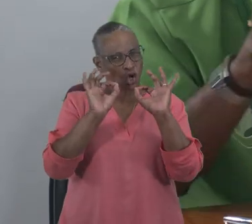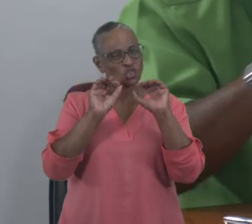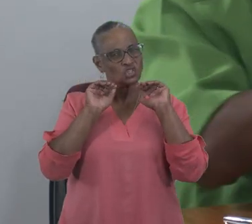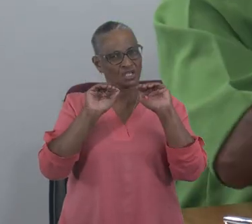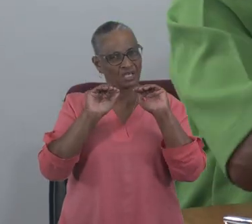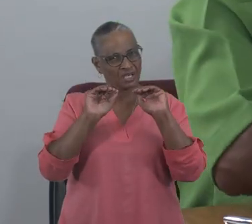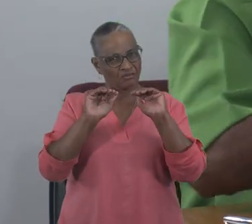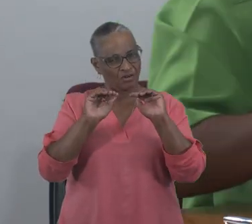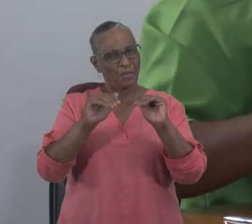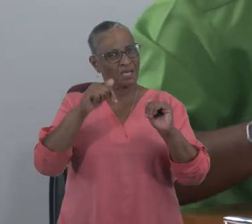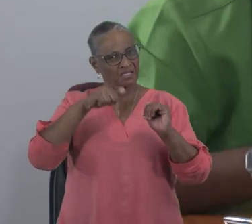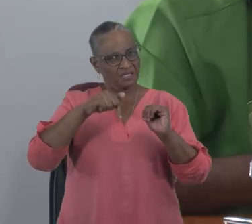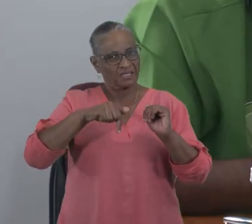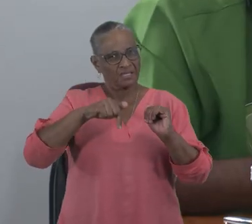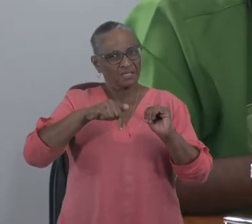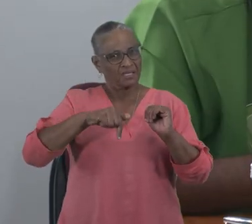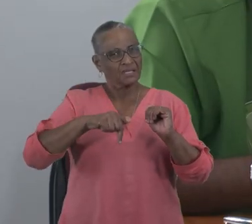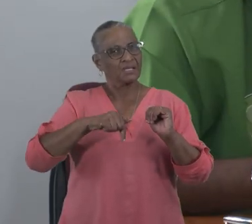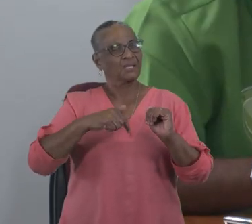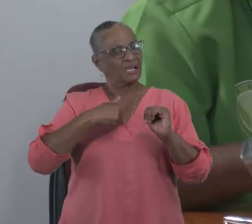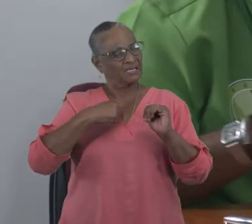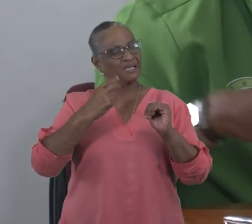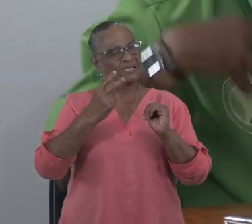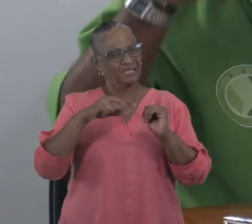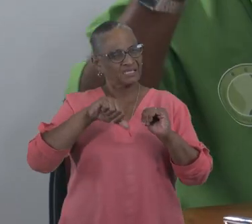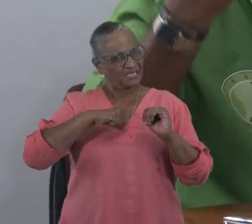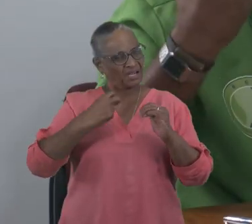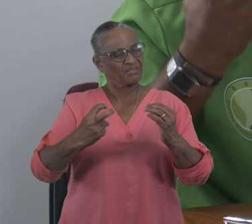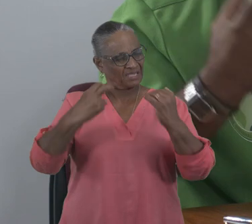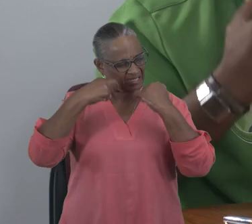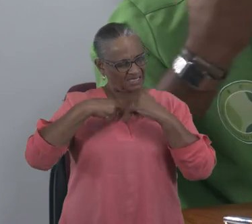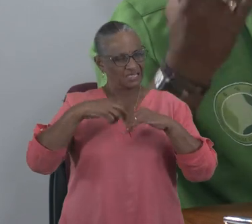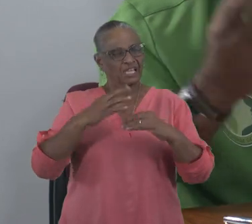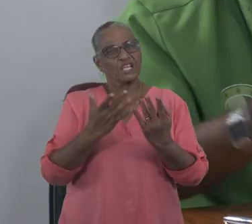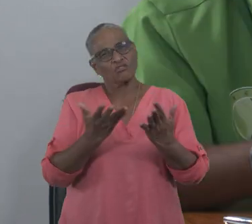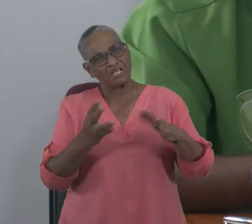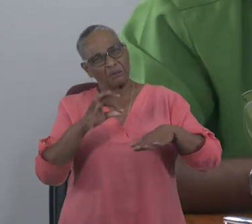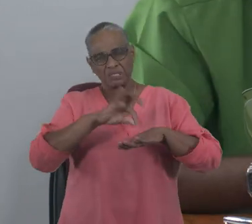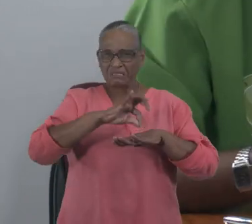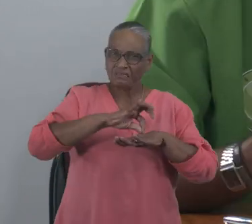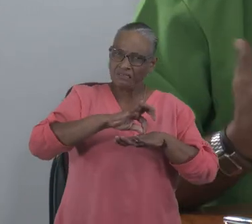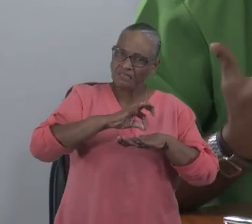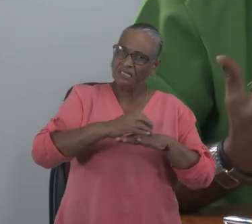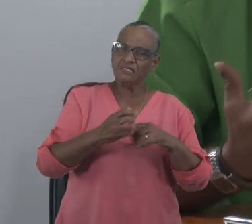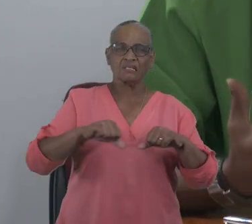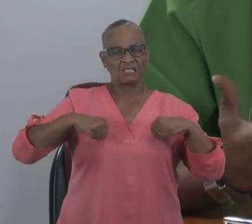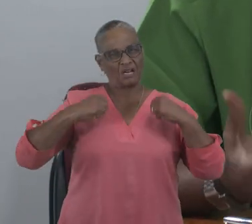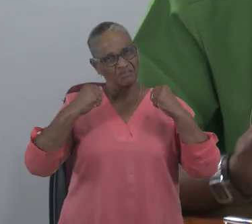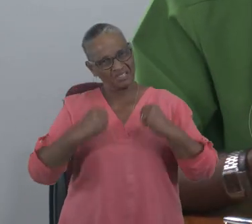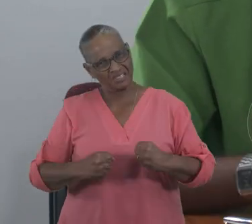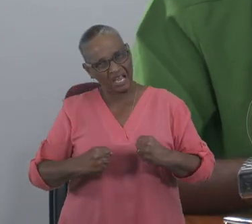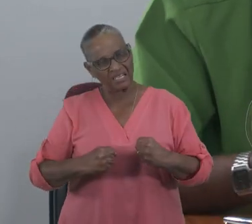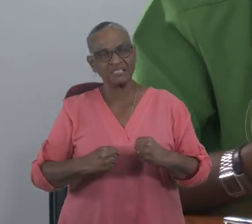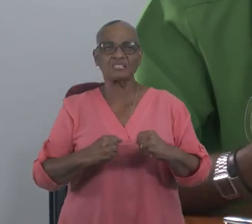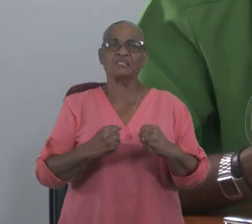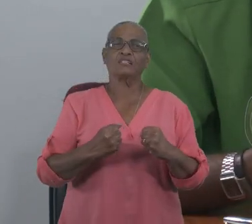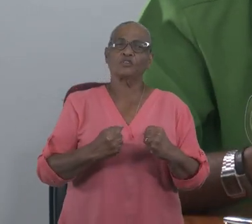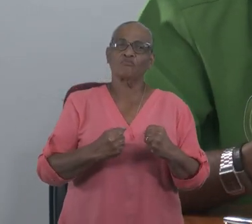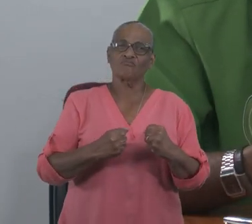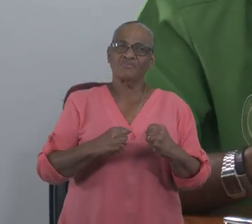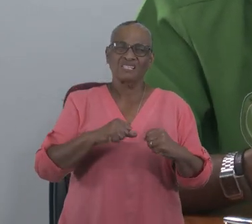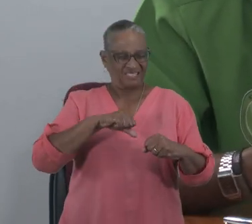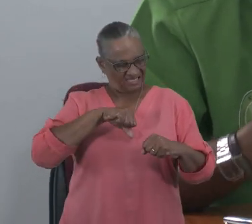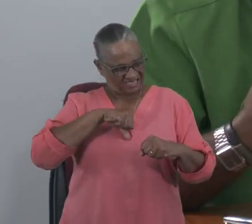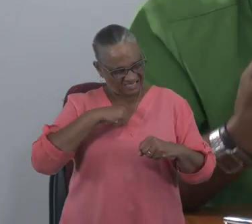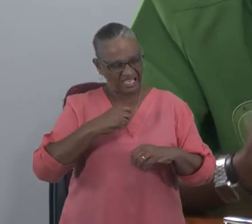Nanga a juiste informatie, zou het gidja. Dat ik kan abitje inzicht in bepaalde zieke. Ik kan trouwens zelfstandig, zodat ik kan